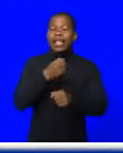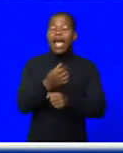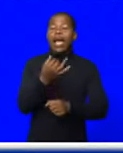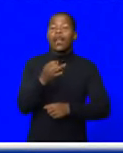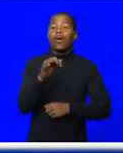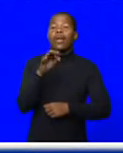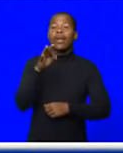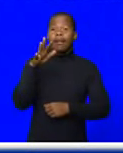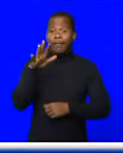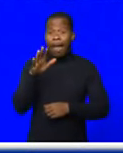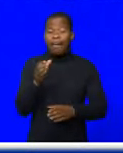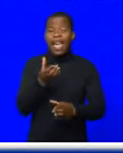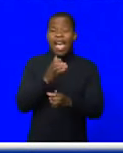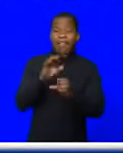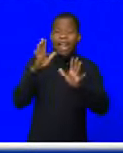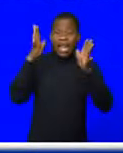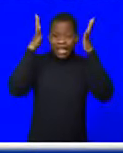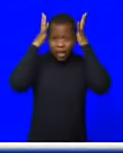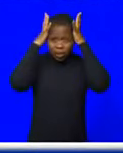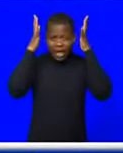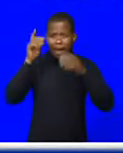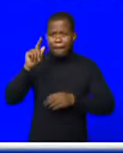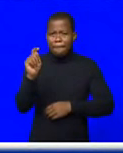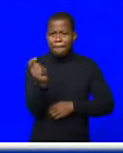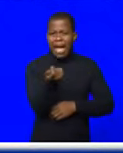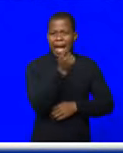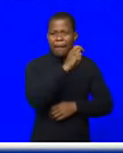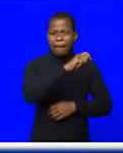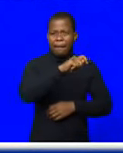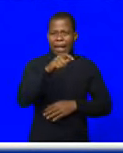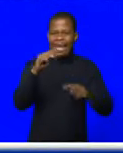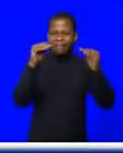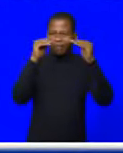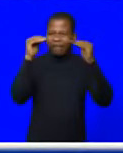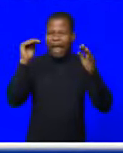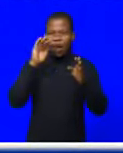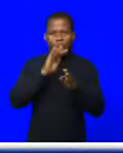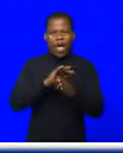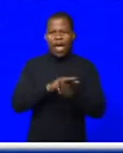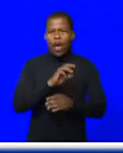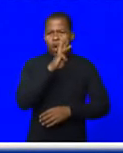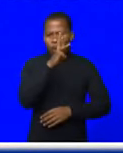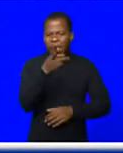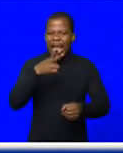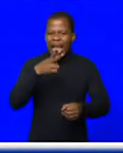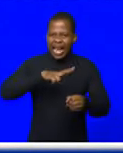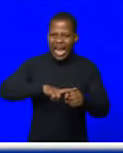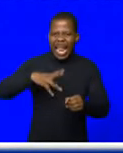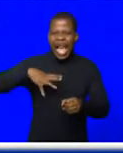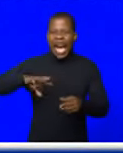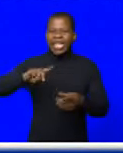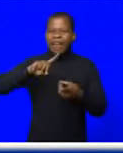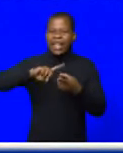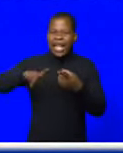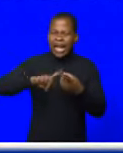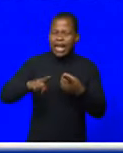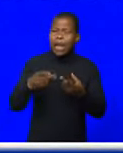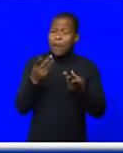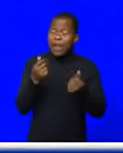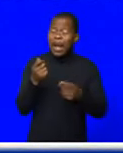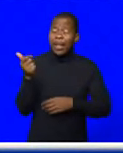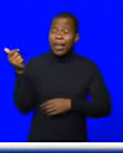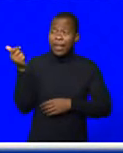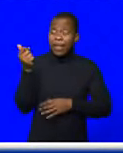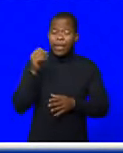ube ngumdlalo lodlalwa kakhulu lapha eVenice lapho khona kutabe kunebadlali abatephilisa ngekudlala lo mdlalo. Umkhaliphi